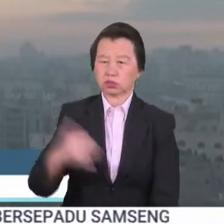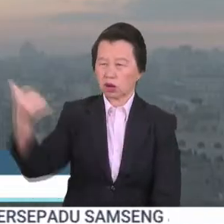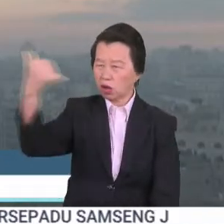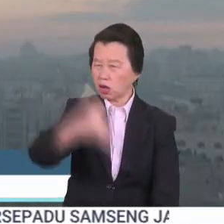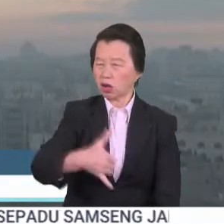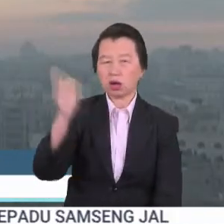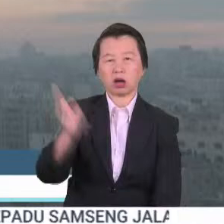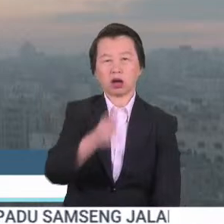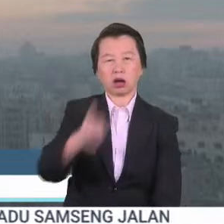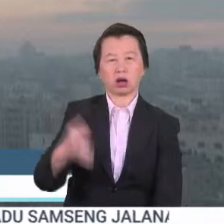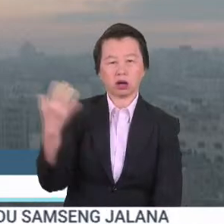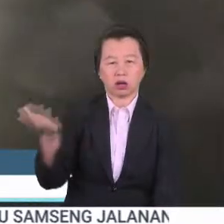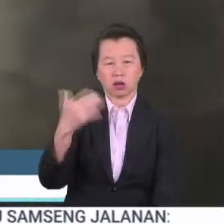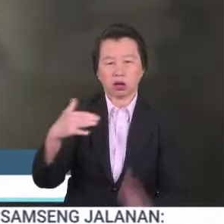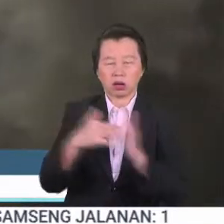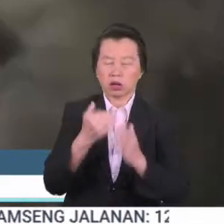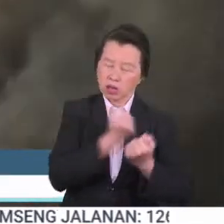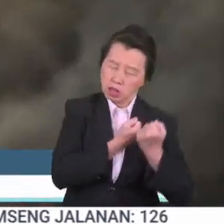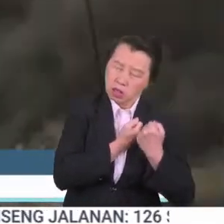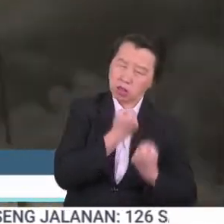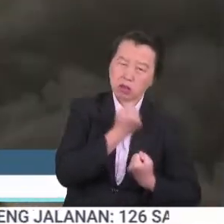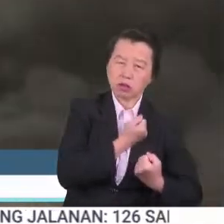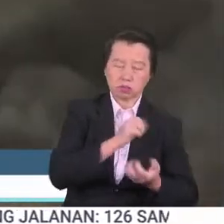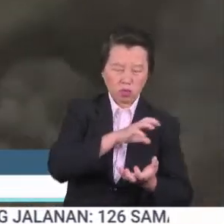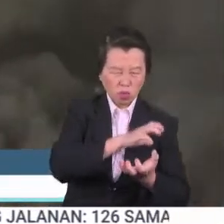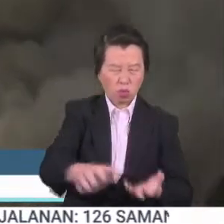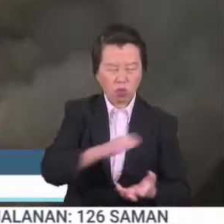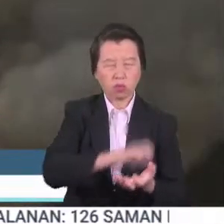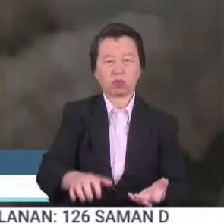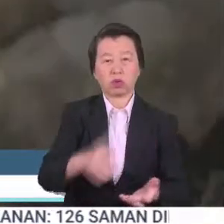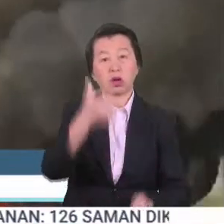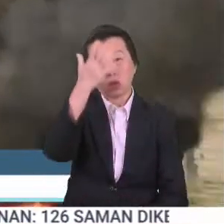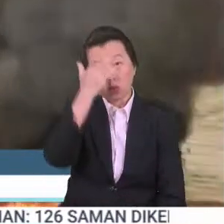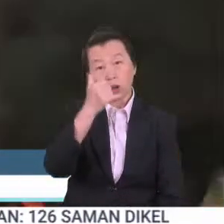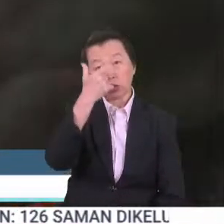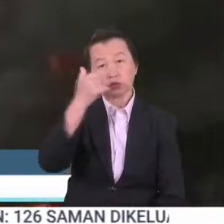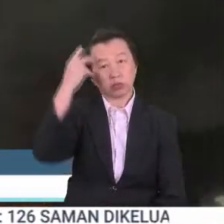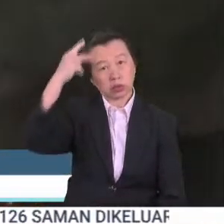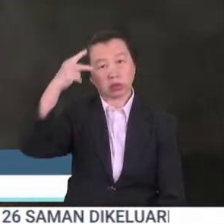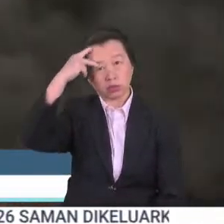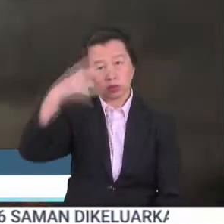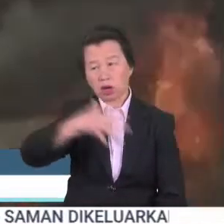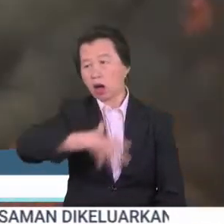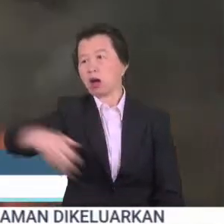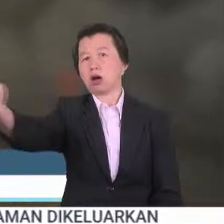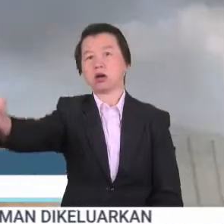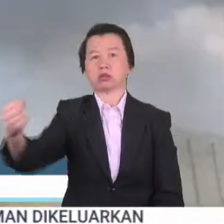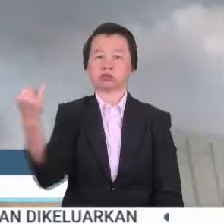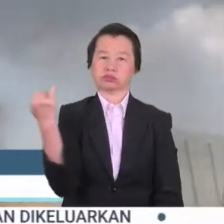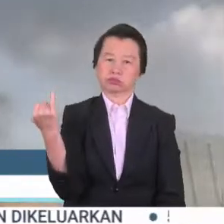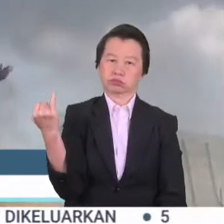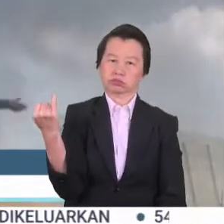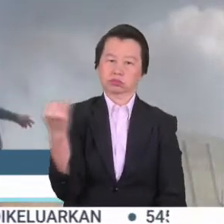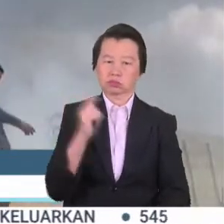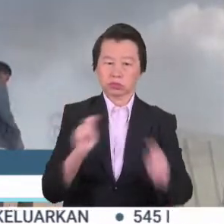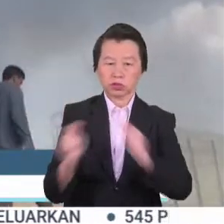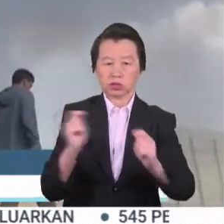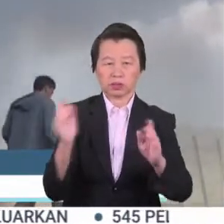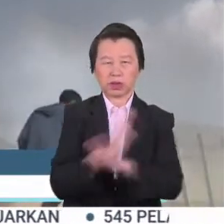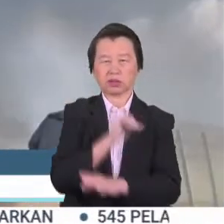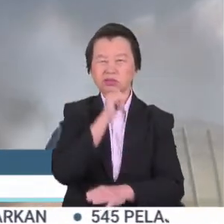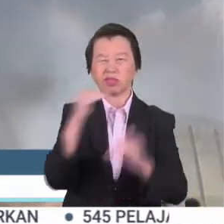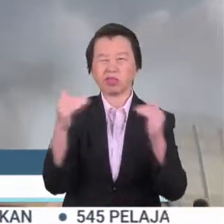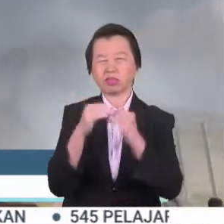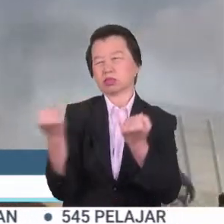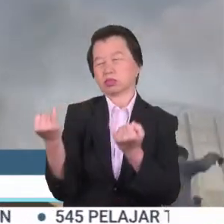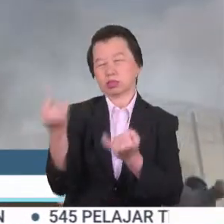panjangan sekatan dan penderitaan kemusuhan al-aqsa disebabkan politik perampasan rejim tindak balas yang tidak Selaras